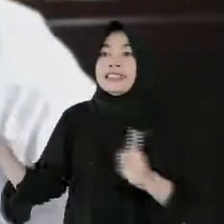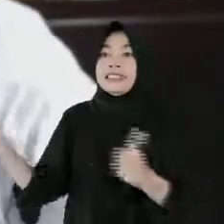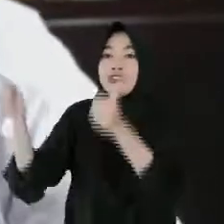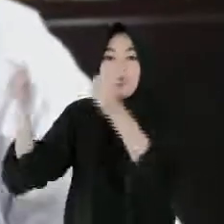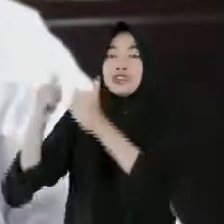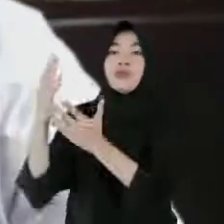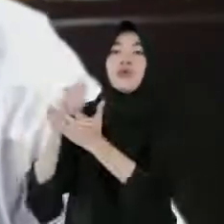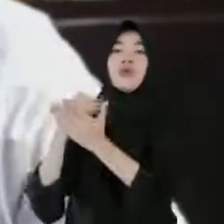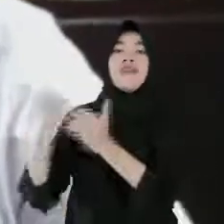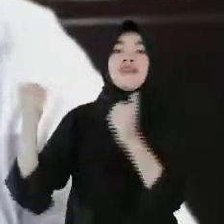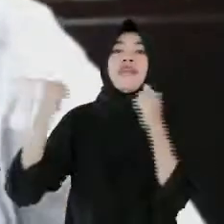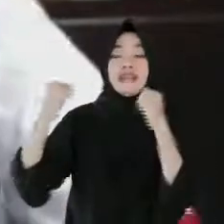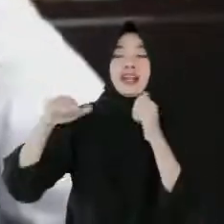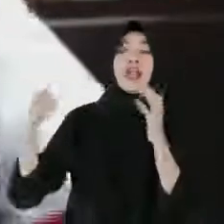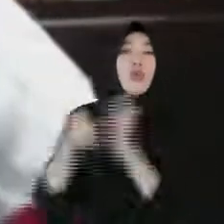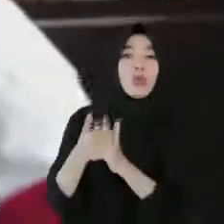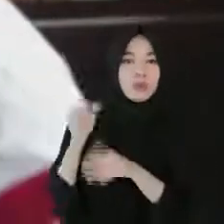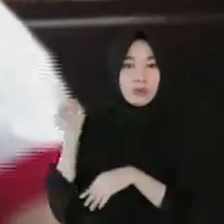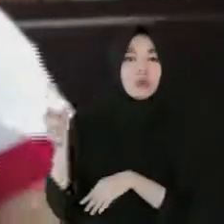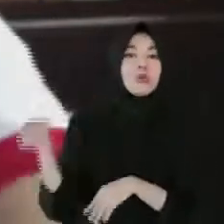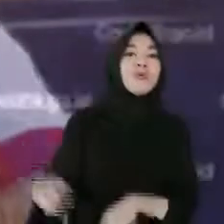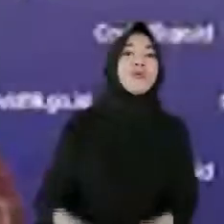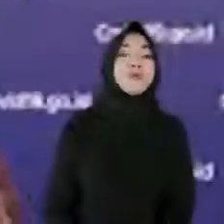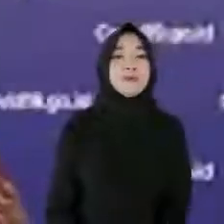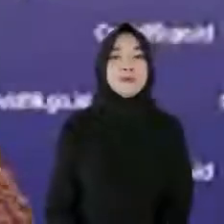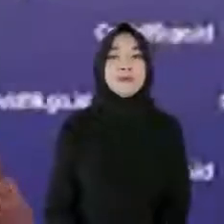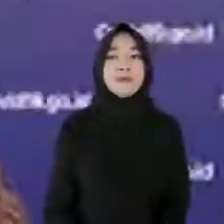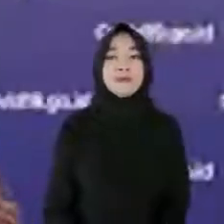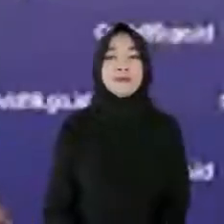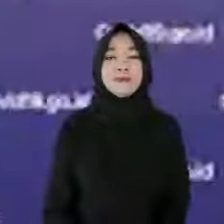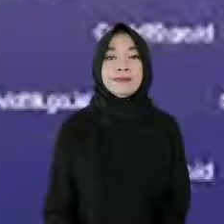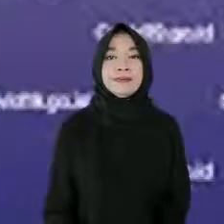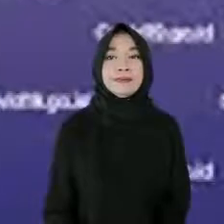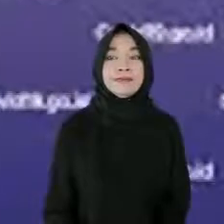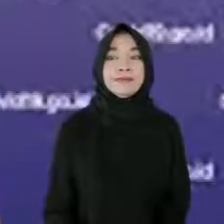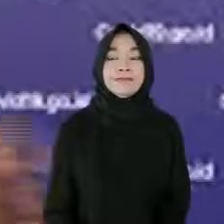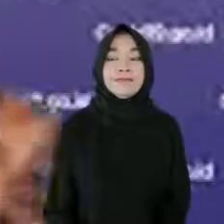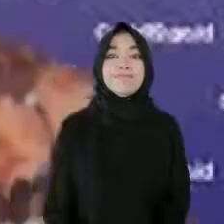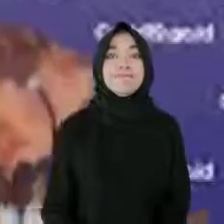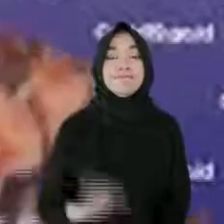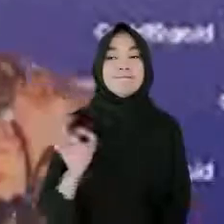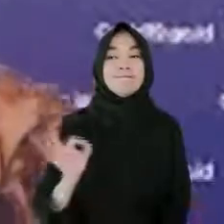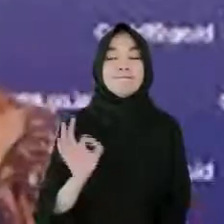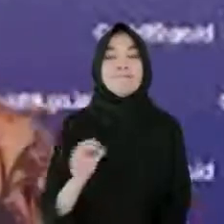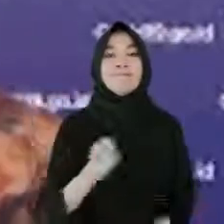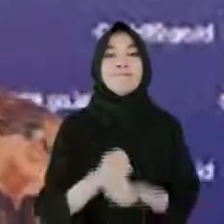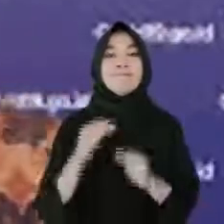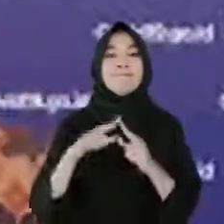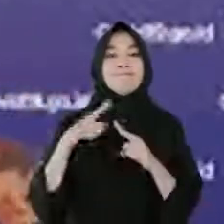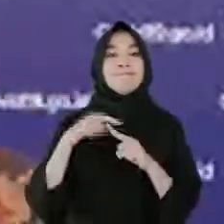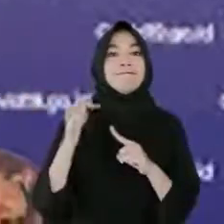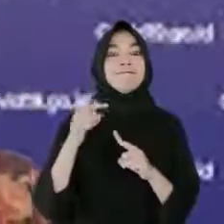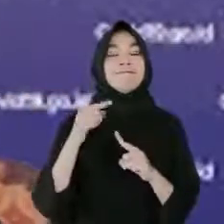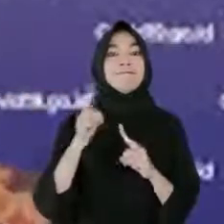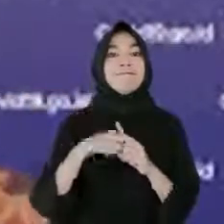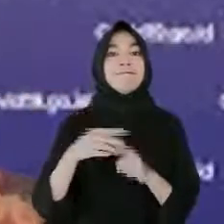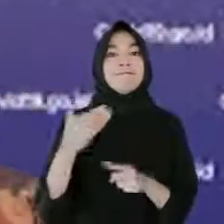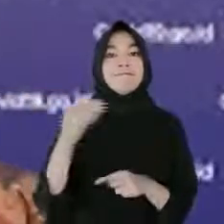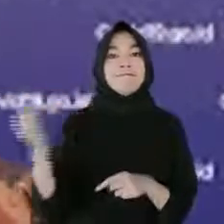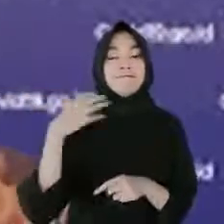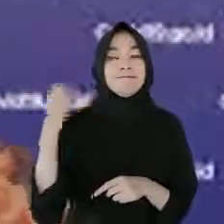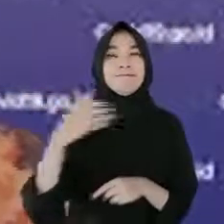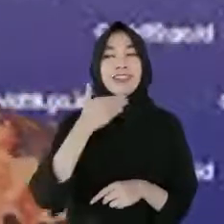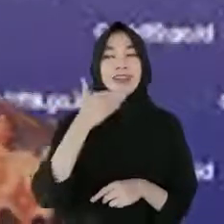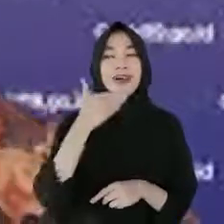cocok kesehatan demikian dari kami terima kasih kasih Pak Gatot luar biasa Jadi ini